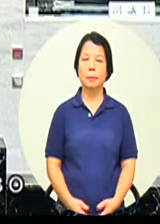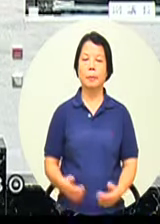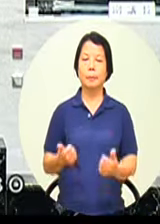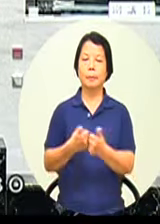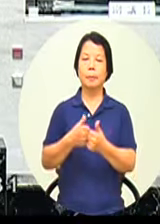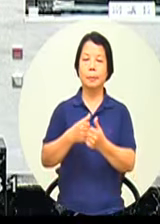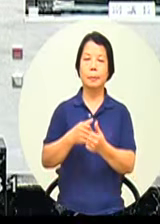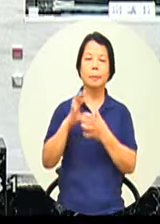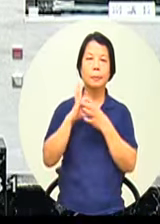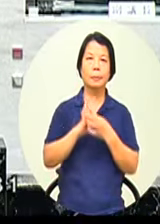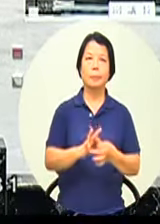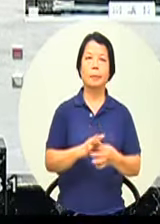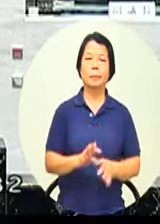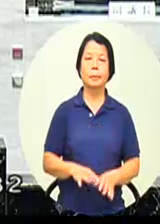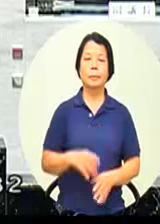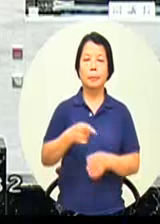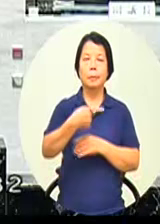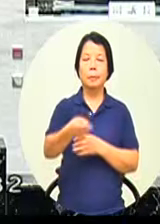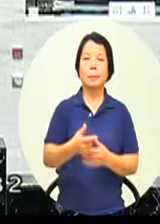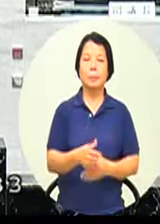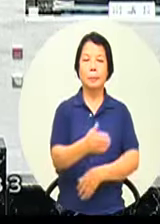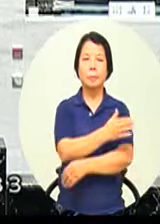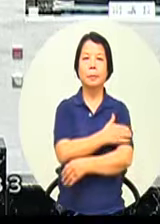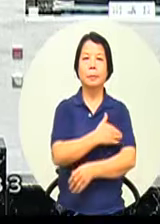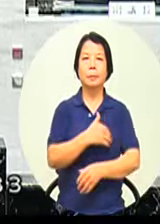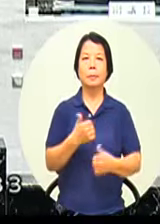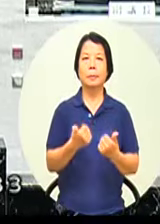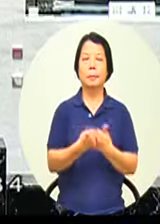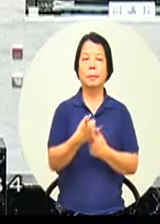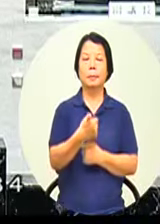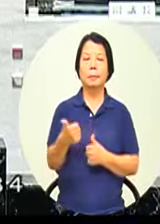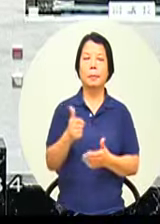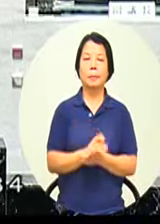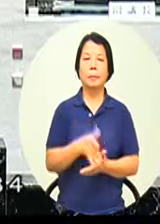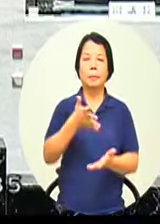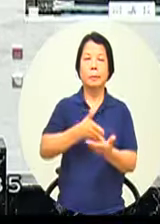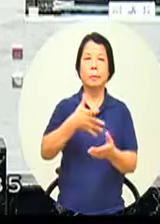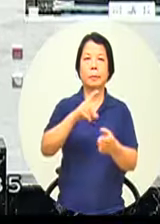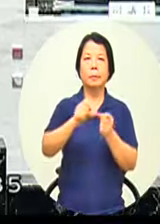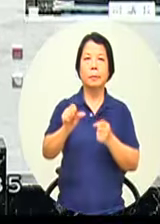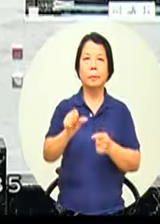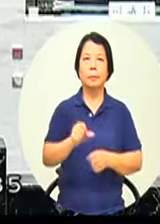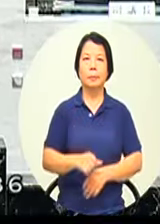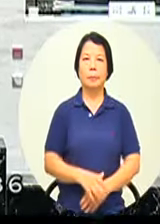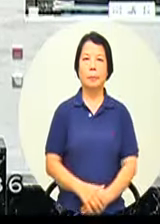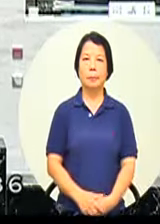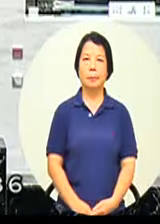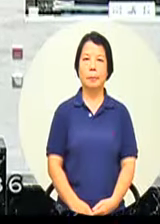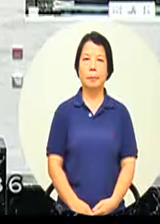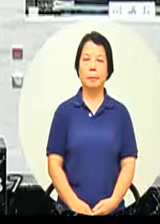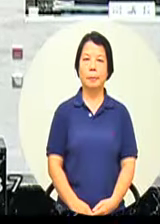好，开会哈。接下来请陈美娟议员质询，时间15分钟。